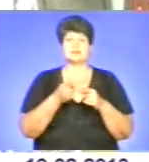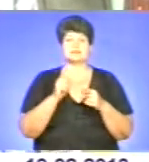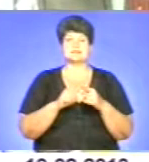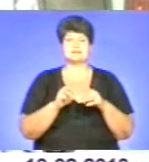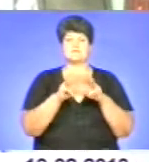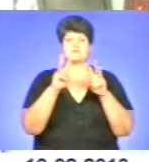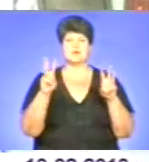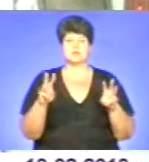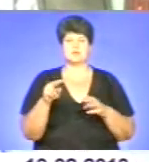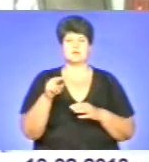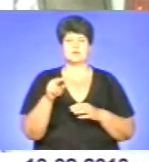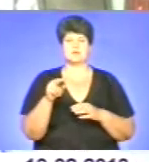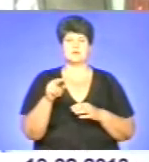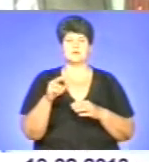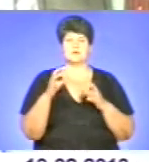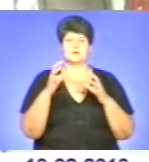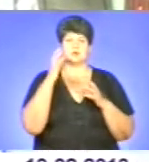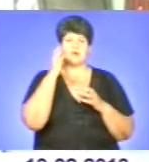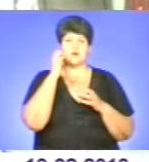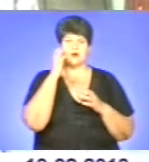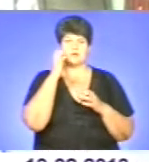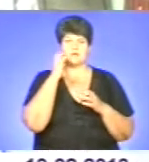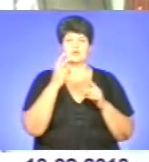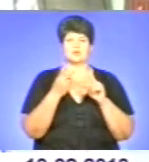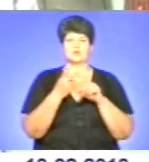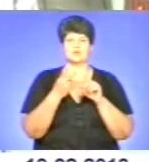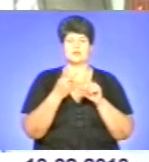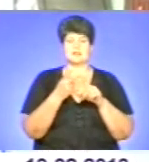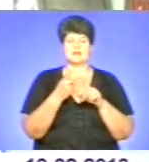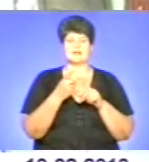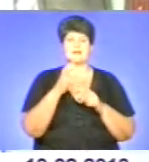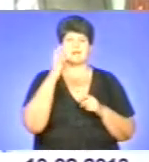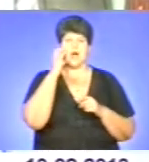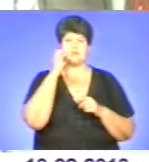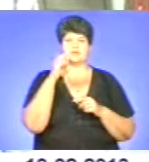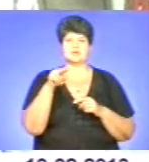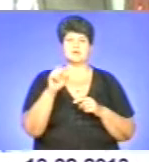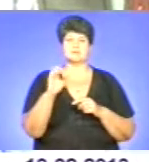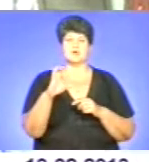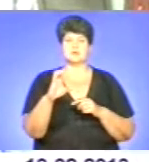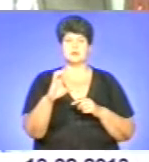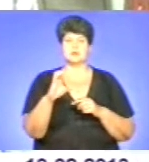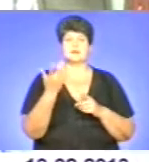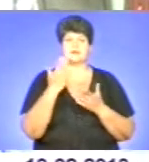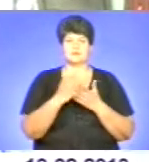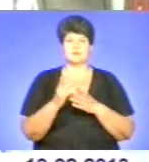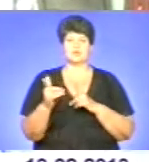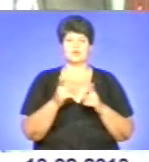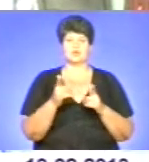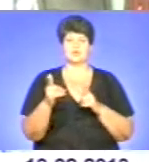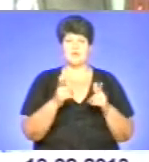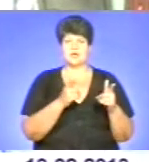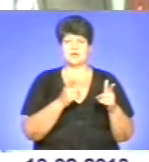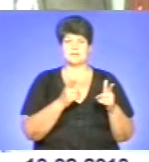плодів от на називає це другий Спас або яблучний Спас є традицією приготування ее